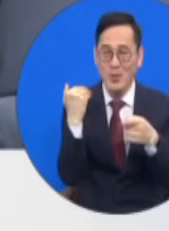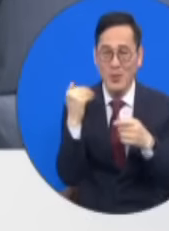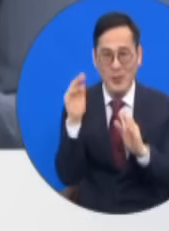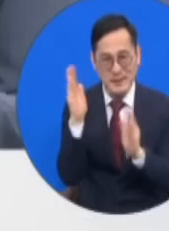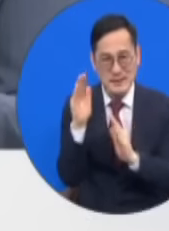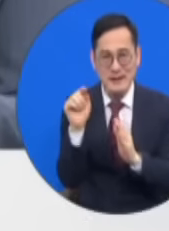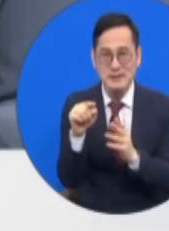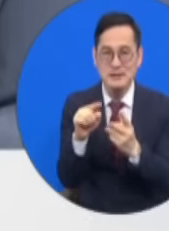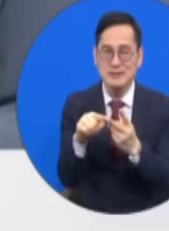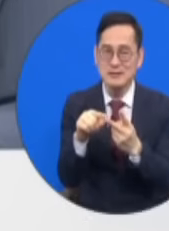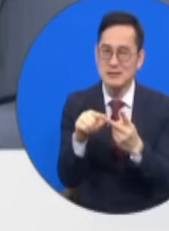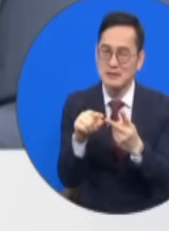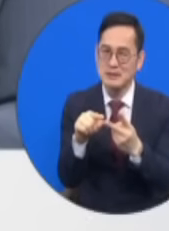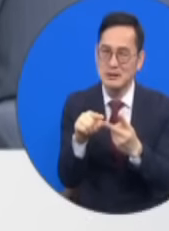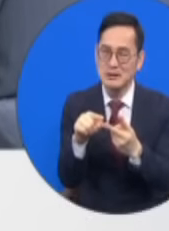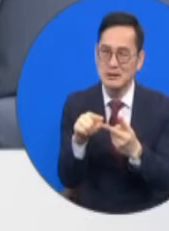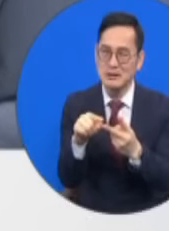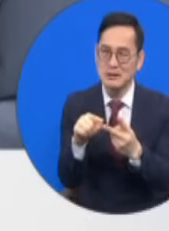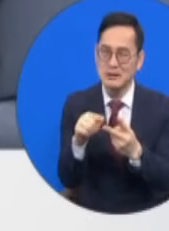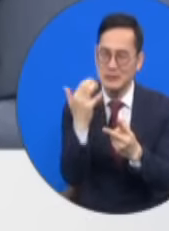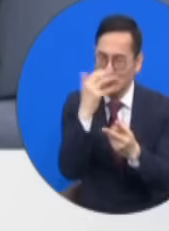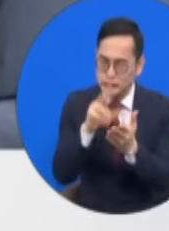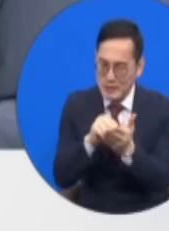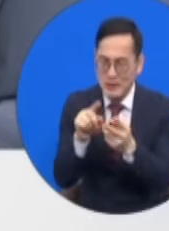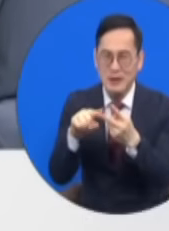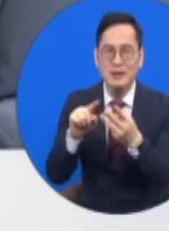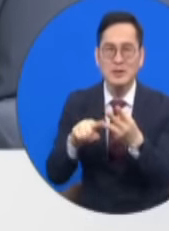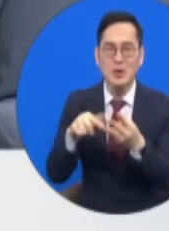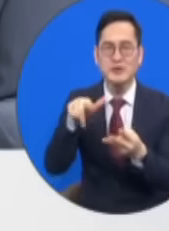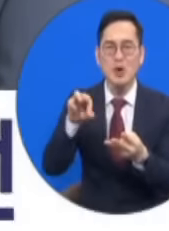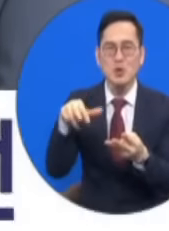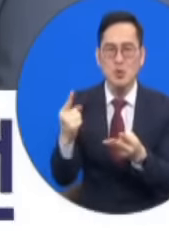이화여대생들, 그리고 또 정조,